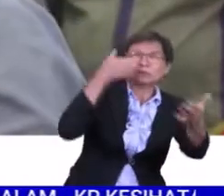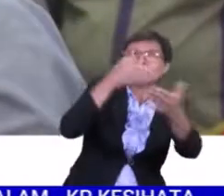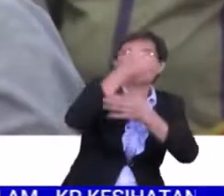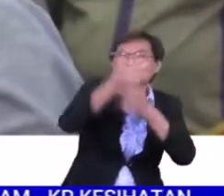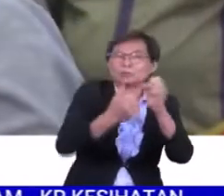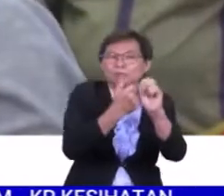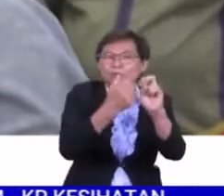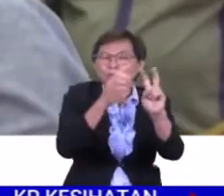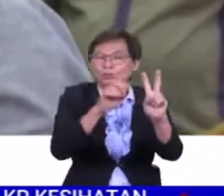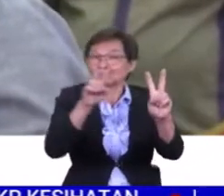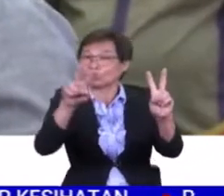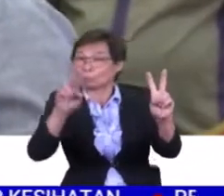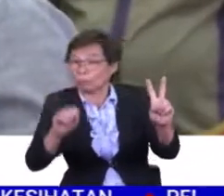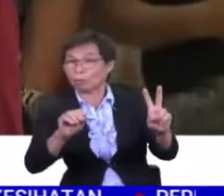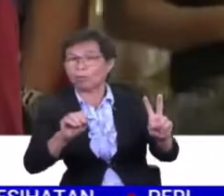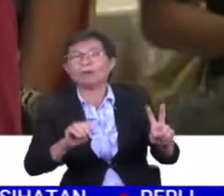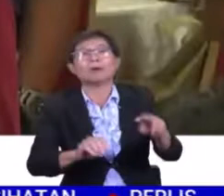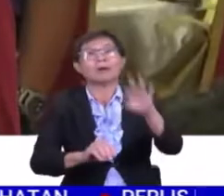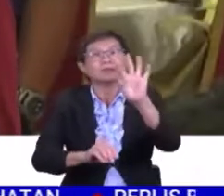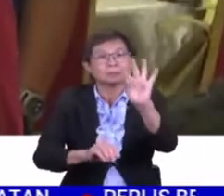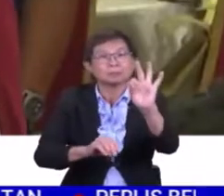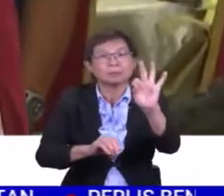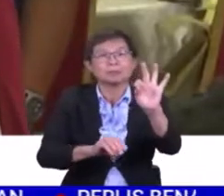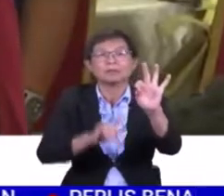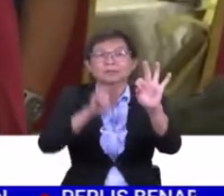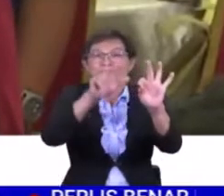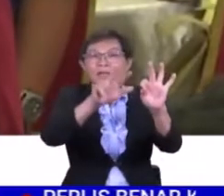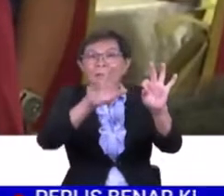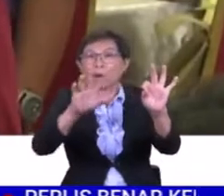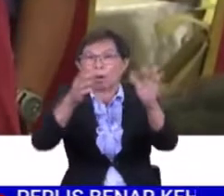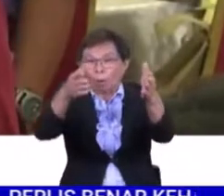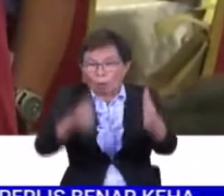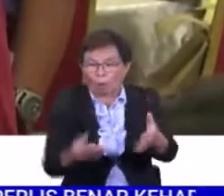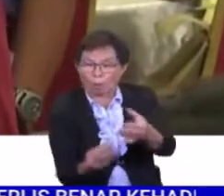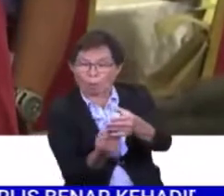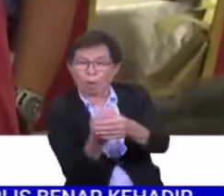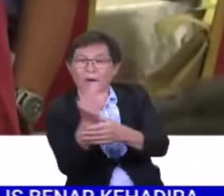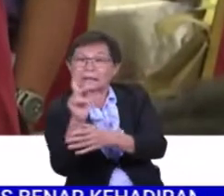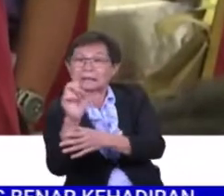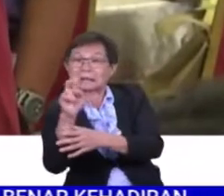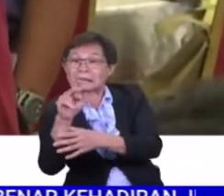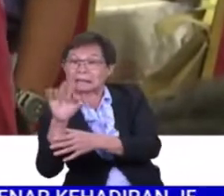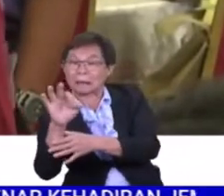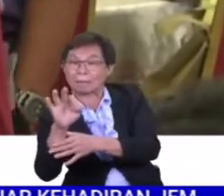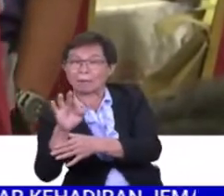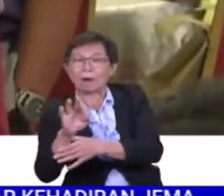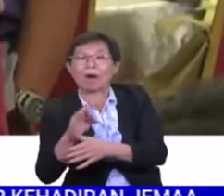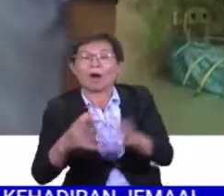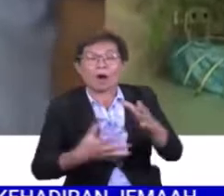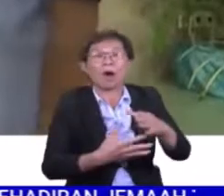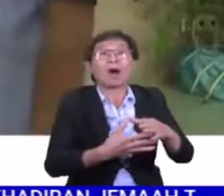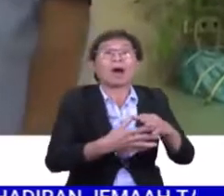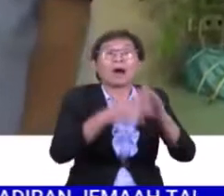tahun 2020, hanya 934 orang penanam kenaf menghasilkan lebih